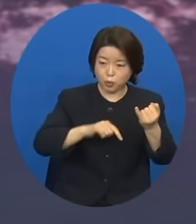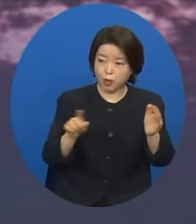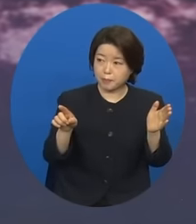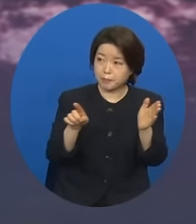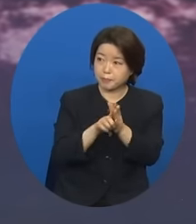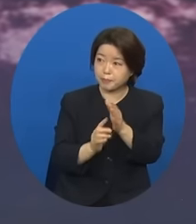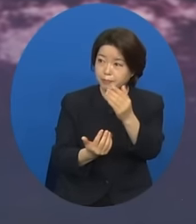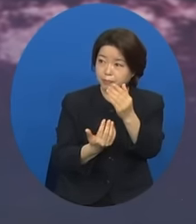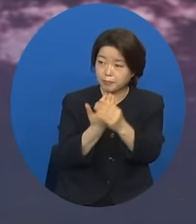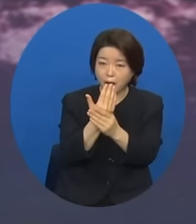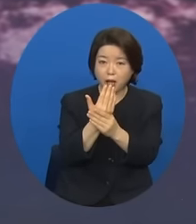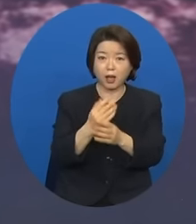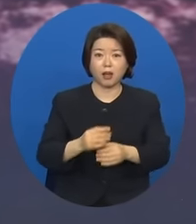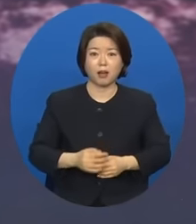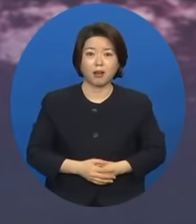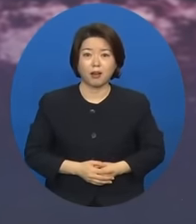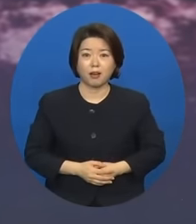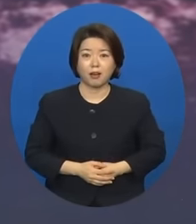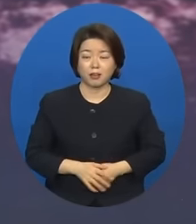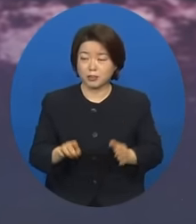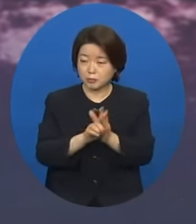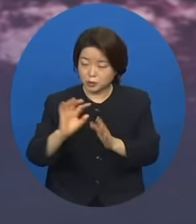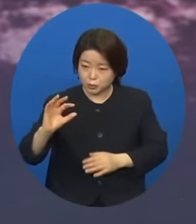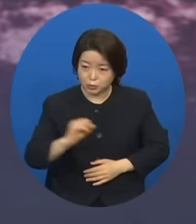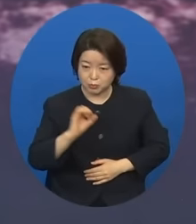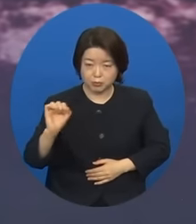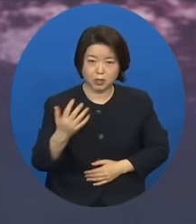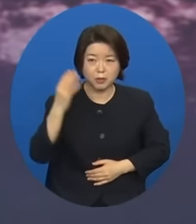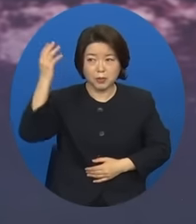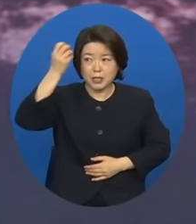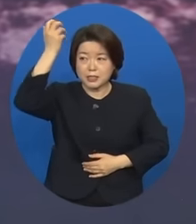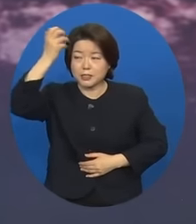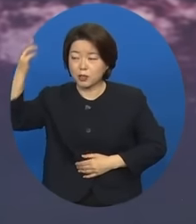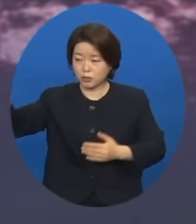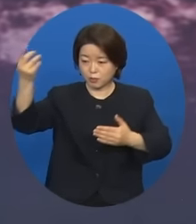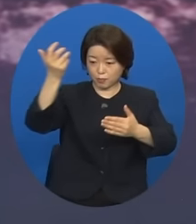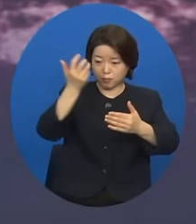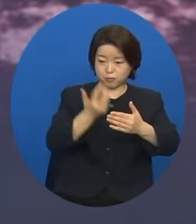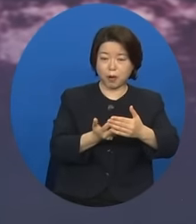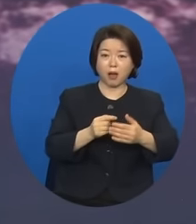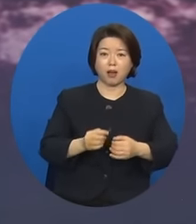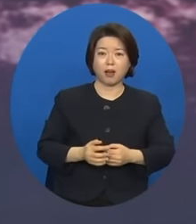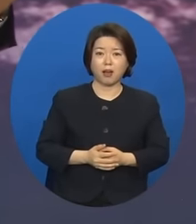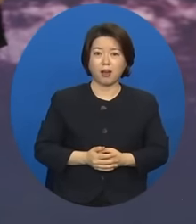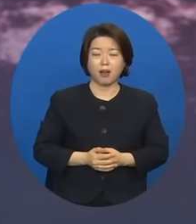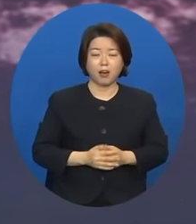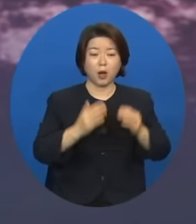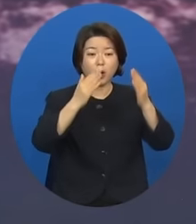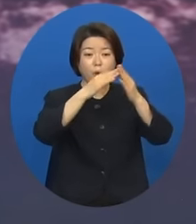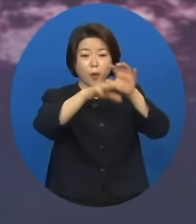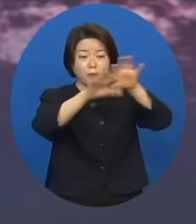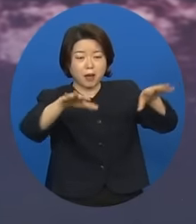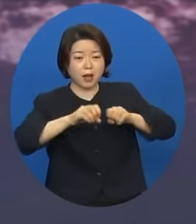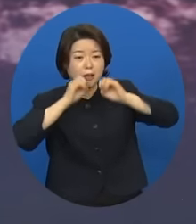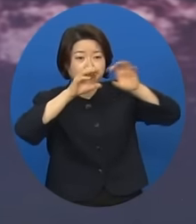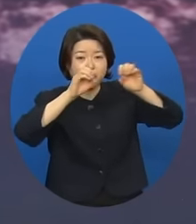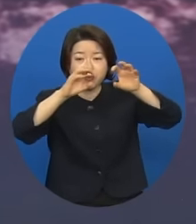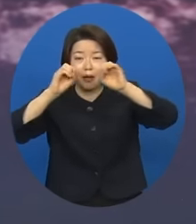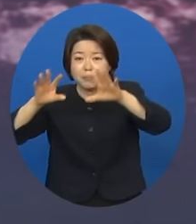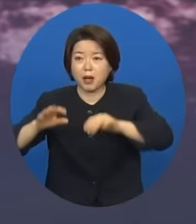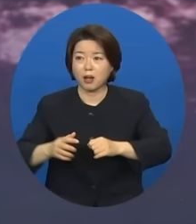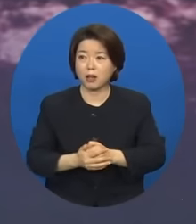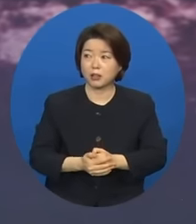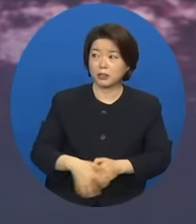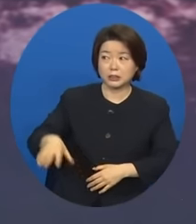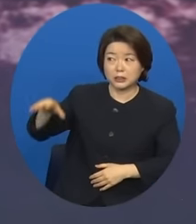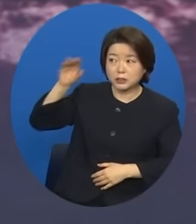믿음으로 말미암아 그녀 안에 성령이 맞아 그래서 그가 그녀가 말에 가서 전하자 사람들이 그녀의 말을